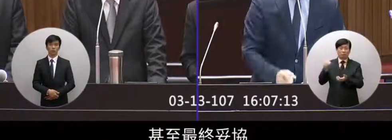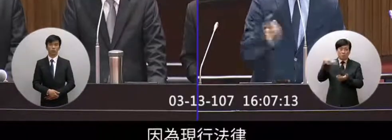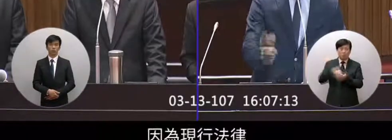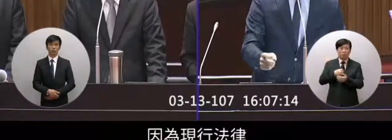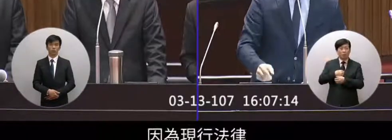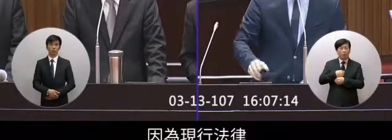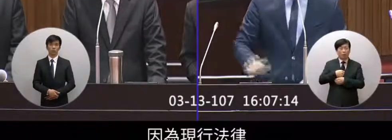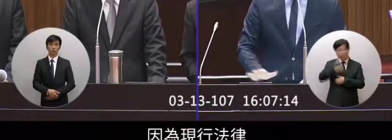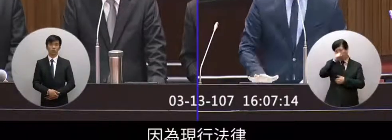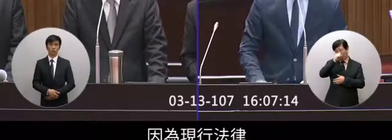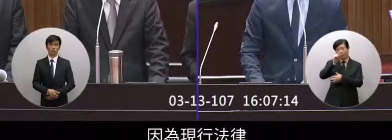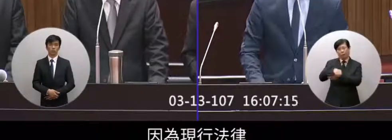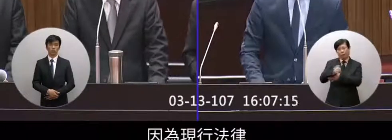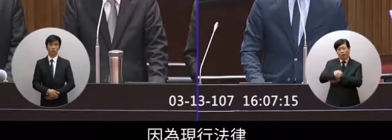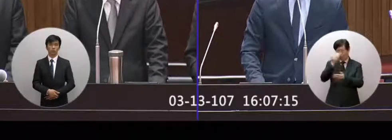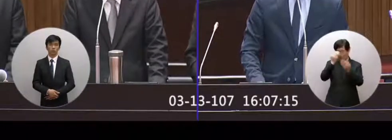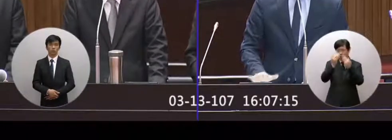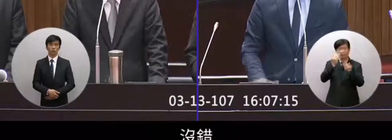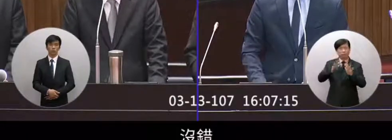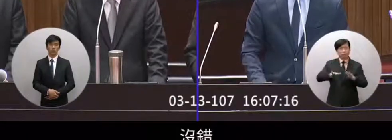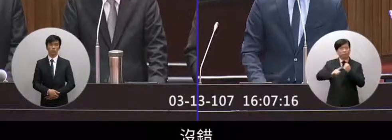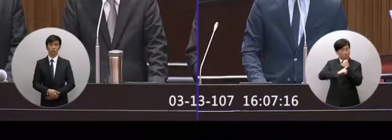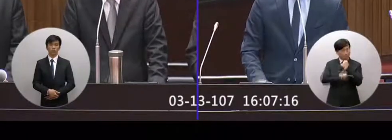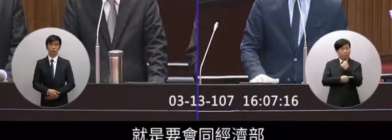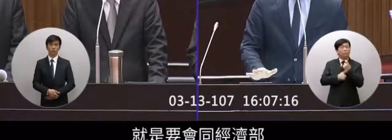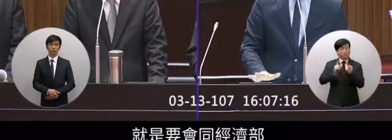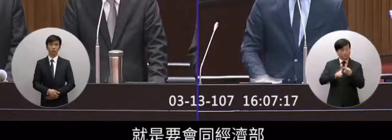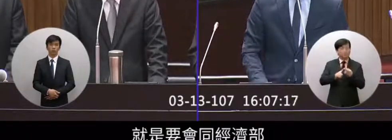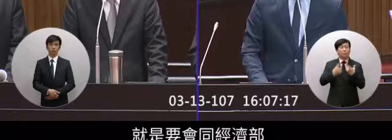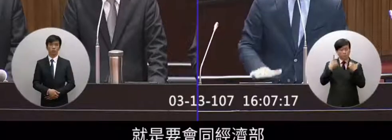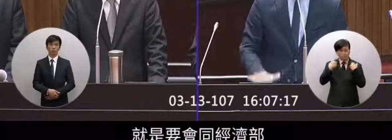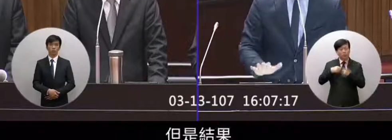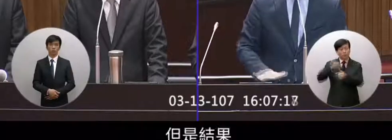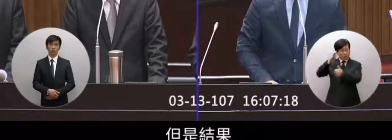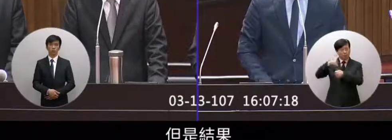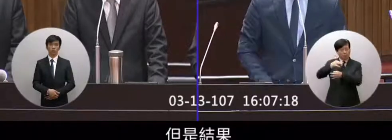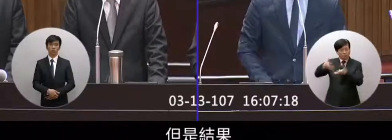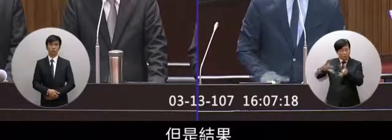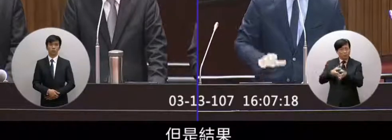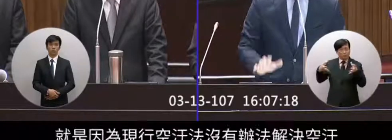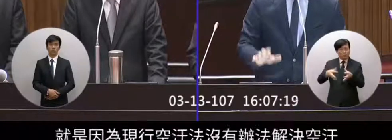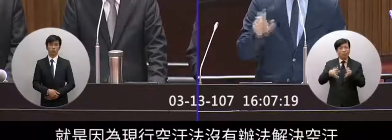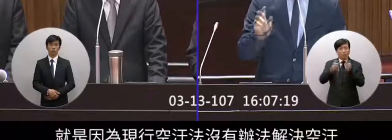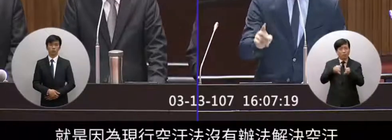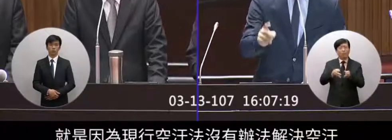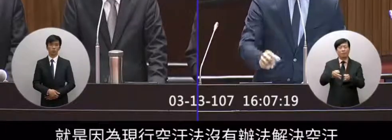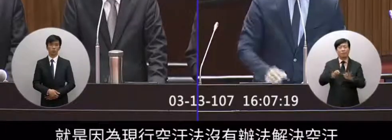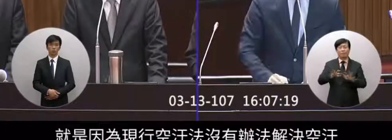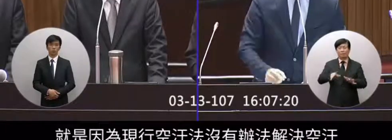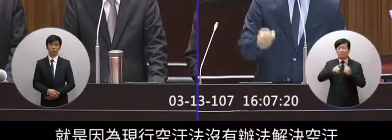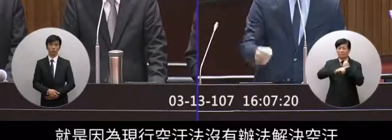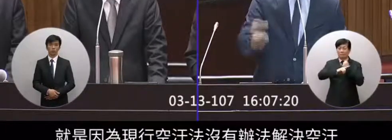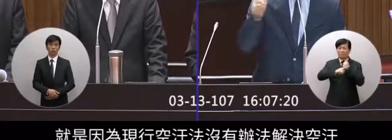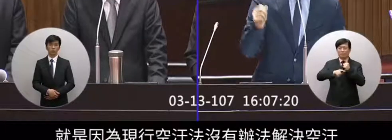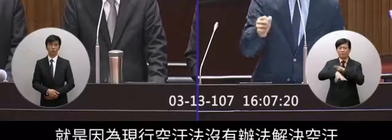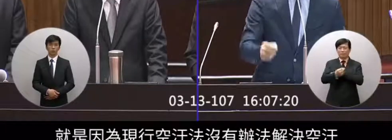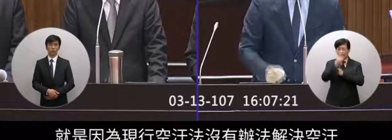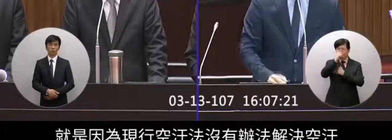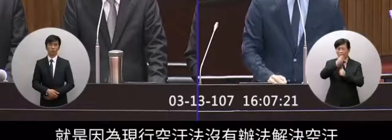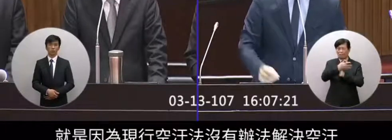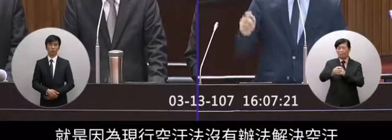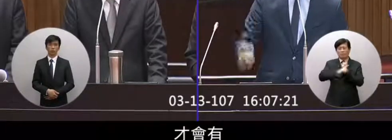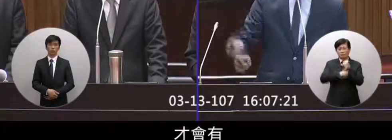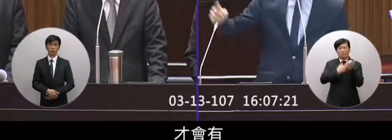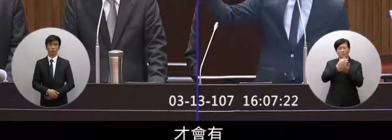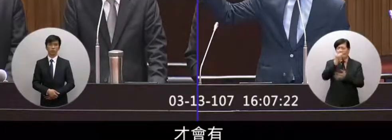终妥协。因为现行法律没错就是要会同经济部，但是结果就是因为现行空污法没有办法解